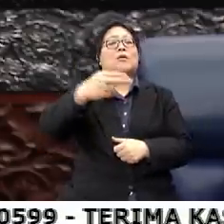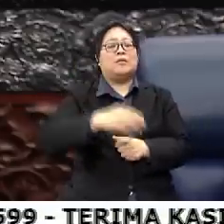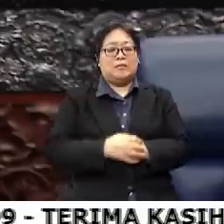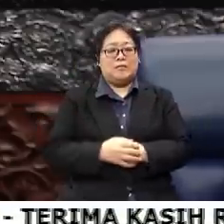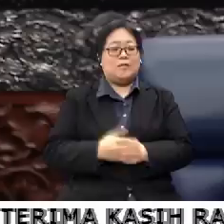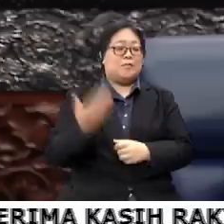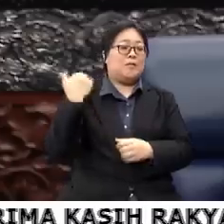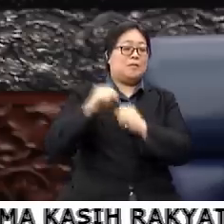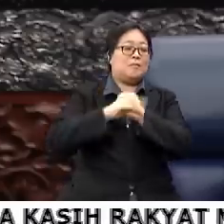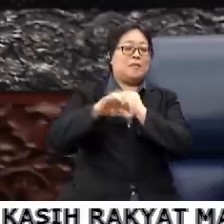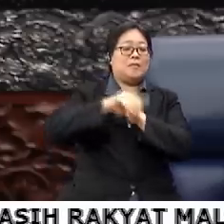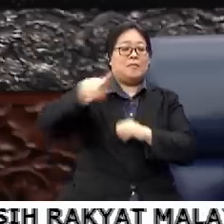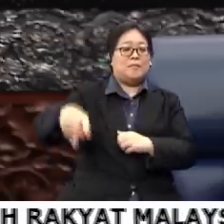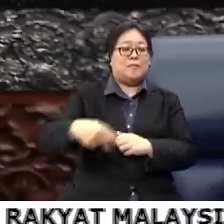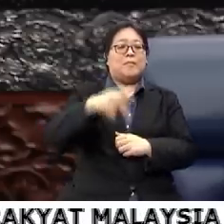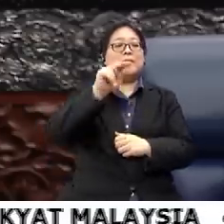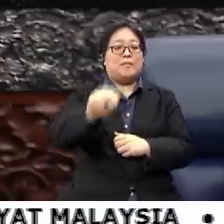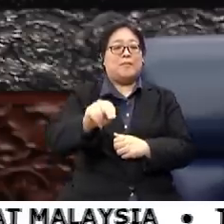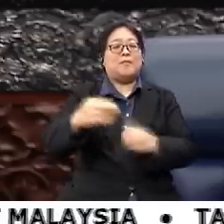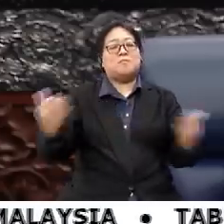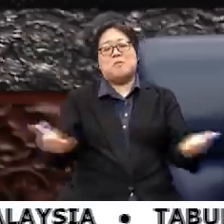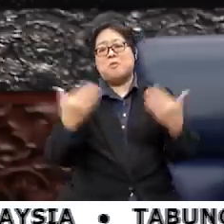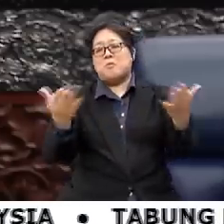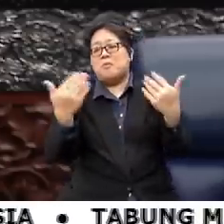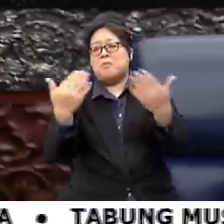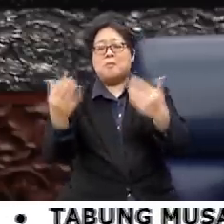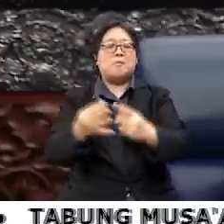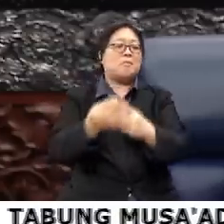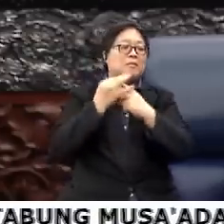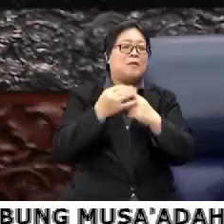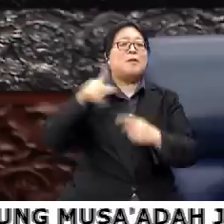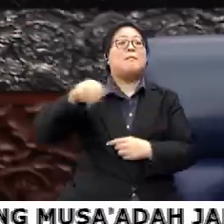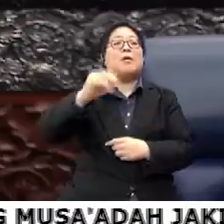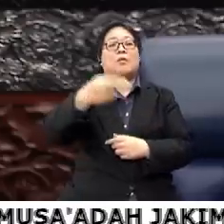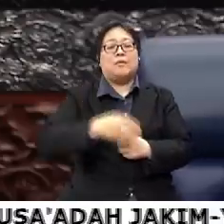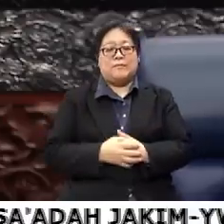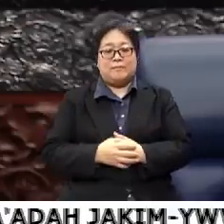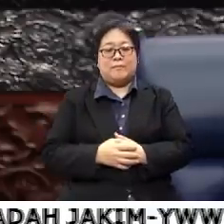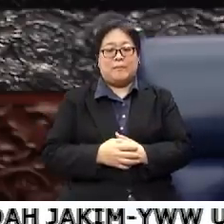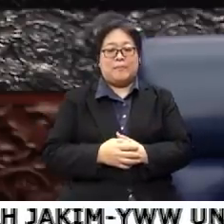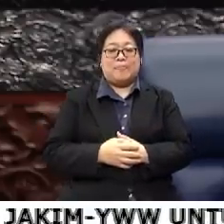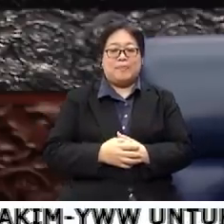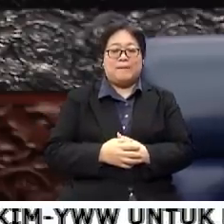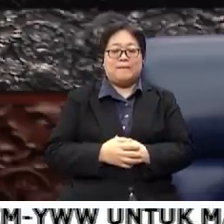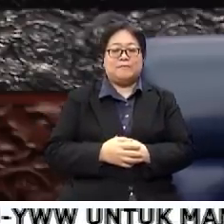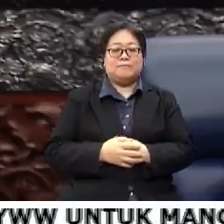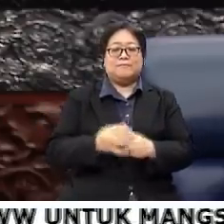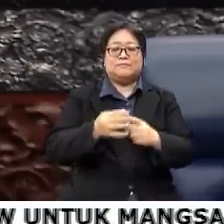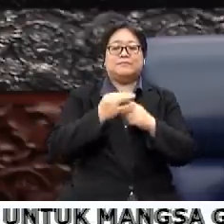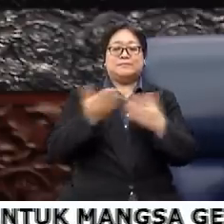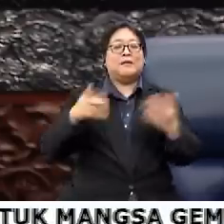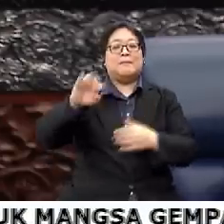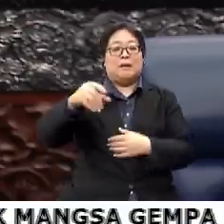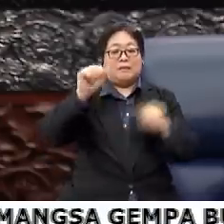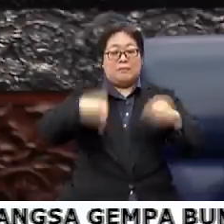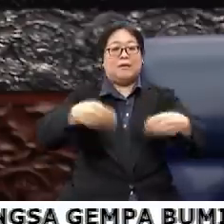lalu kempen Perikatan Paguh Nasional mendapat sambutan yang luar biasa Paguh di TikTok. Utamanya Paguh,